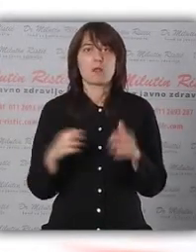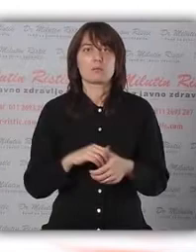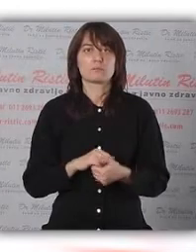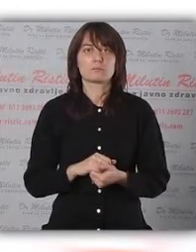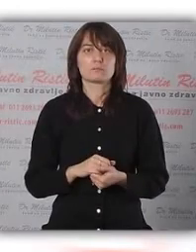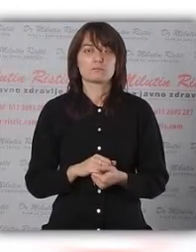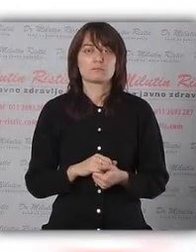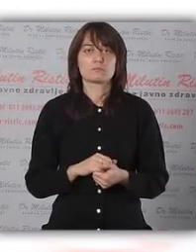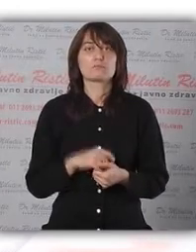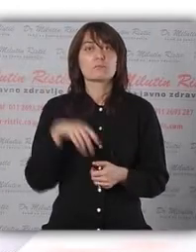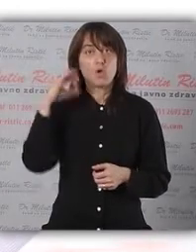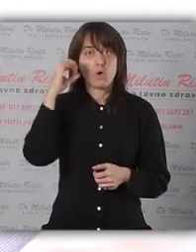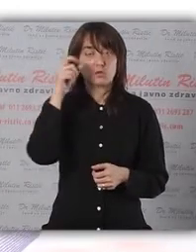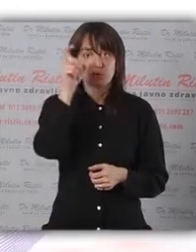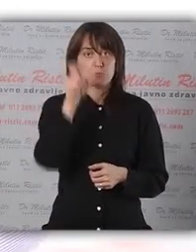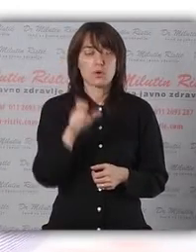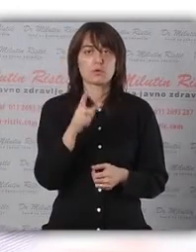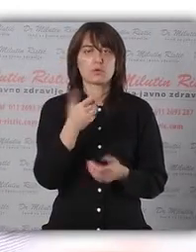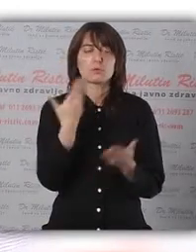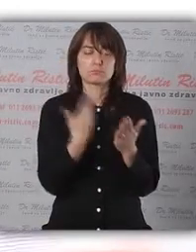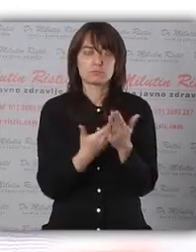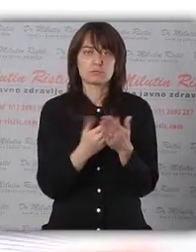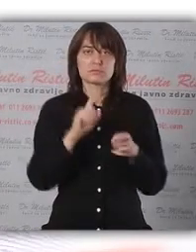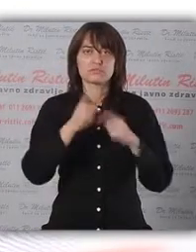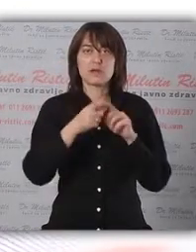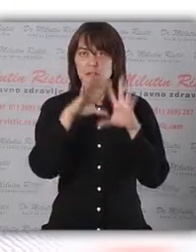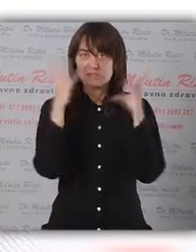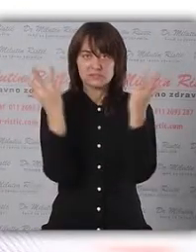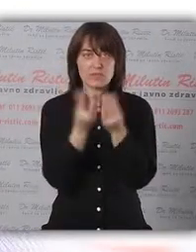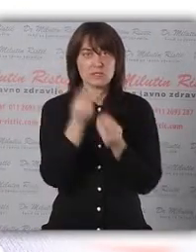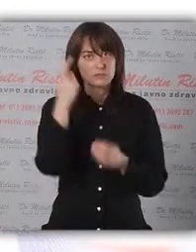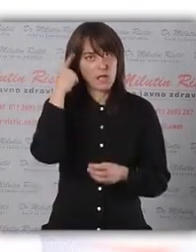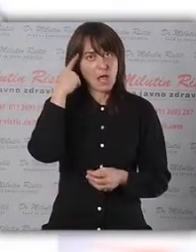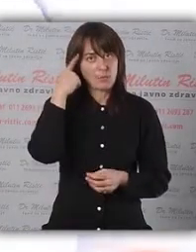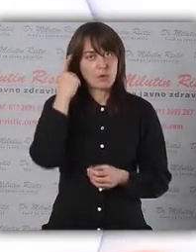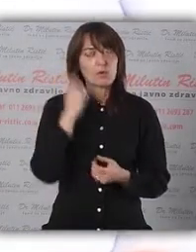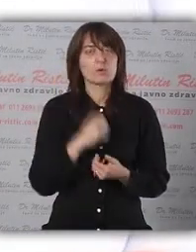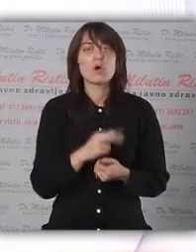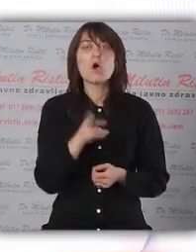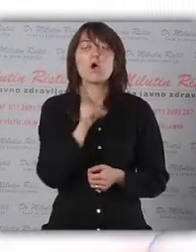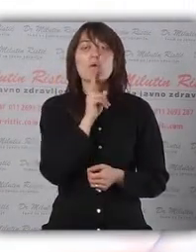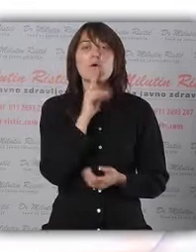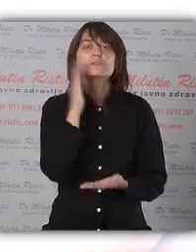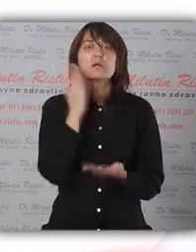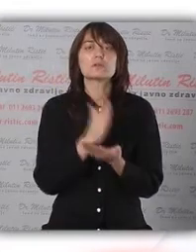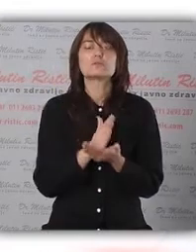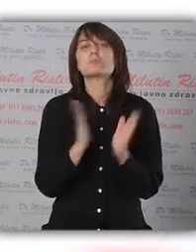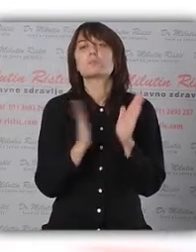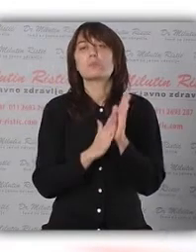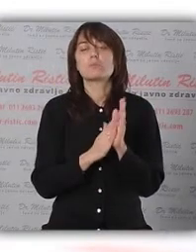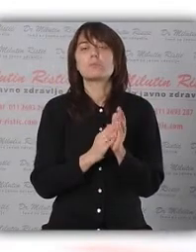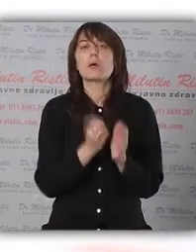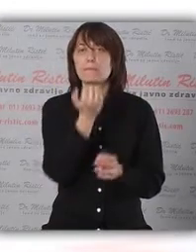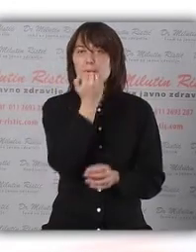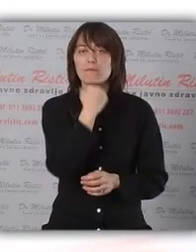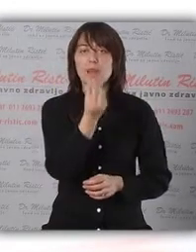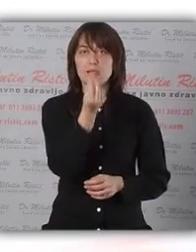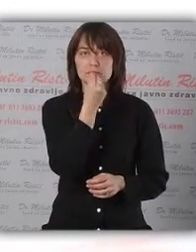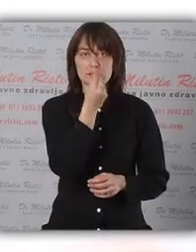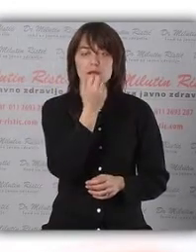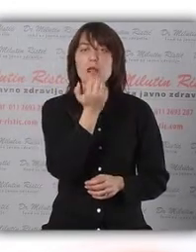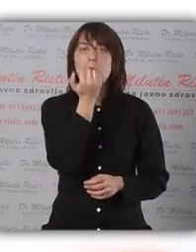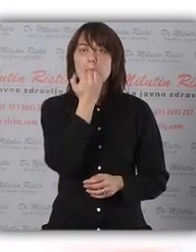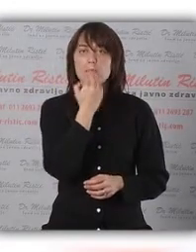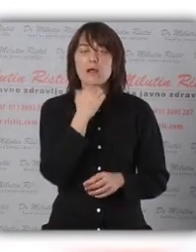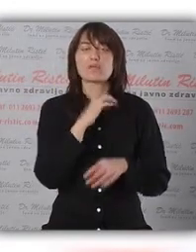što duže trajalo. Osim onih bazičnih stvari za koje svi znamo, a koji se tiču recimo